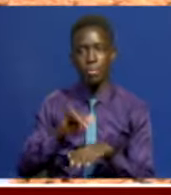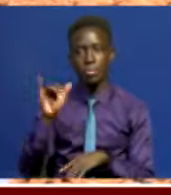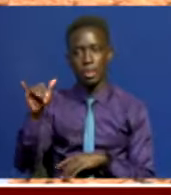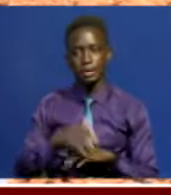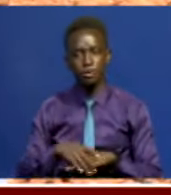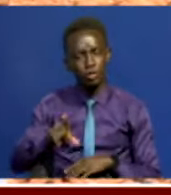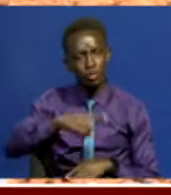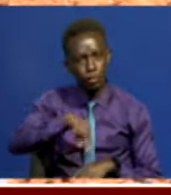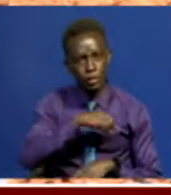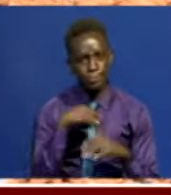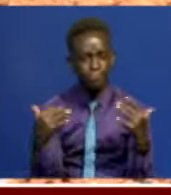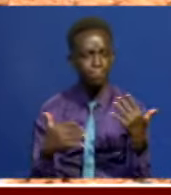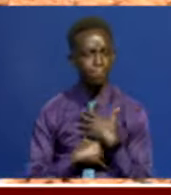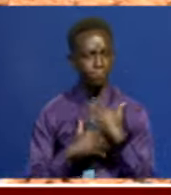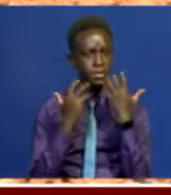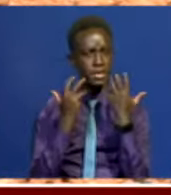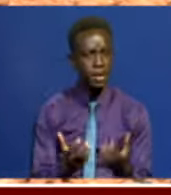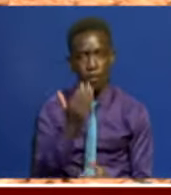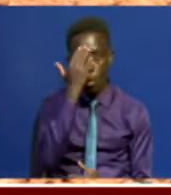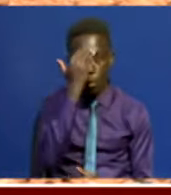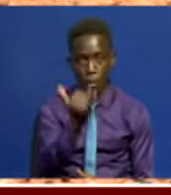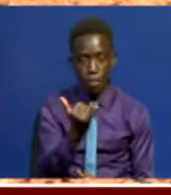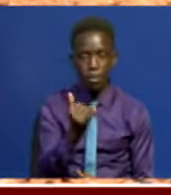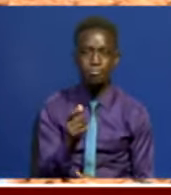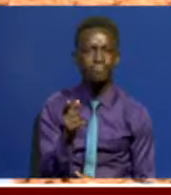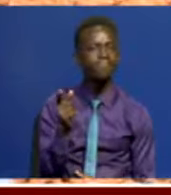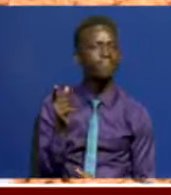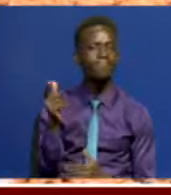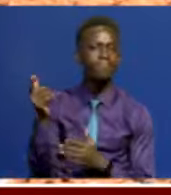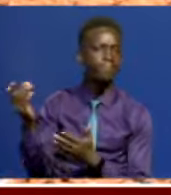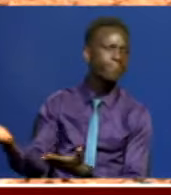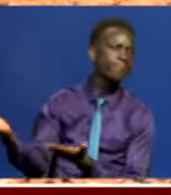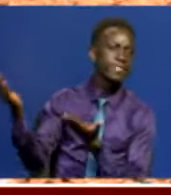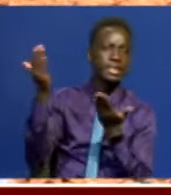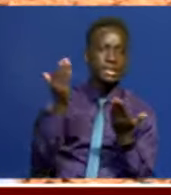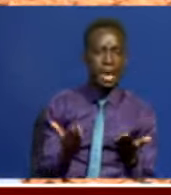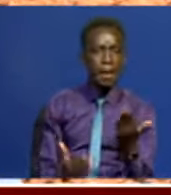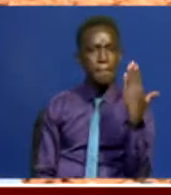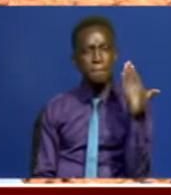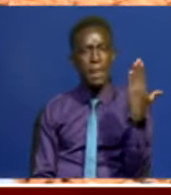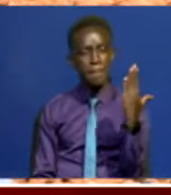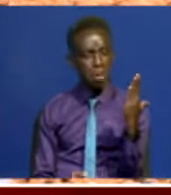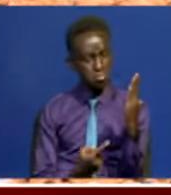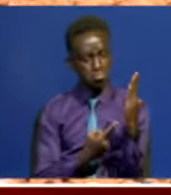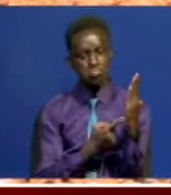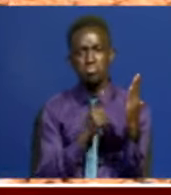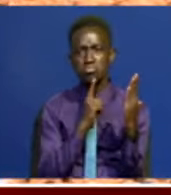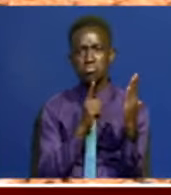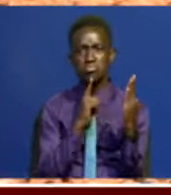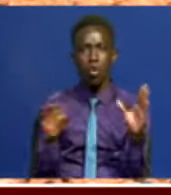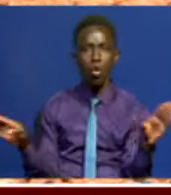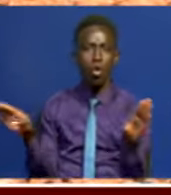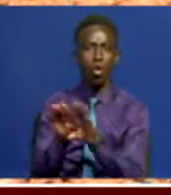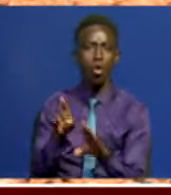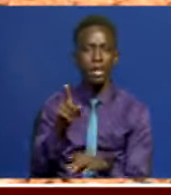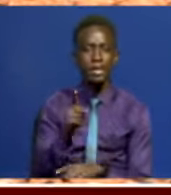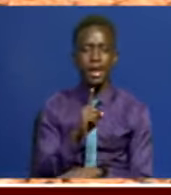sana kwa sababu hawakuleta ta karatasi inaonyesha kuwa wanafunga hii sehemu.